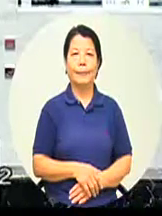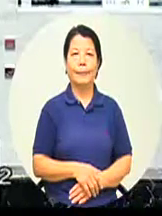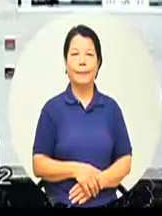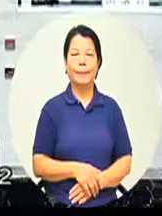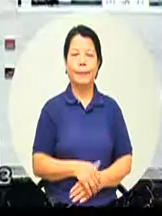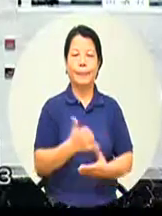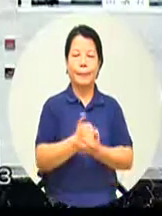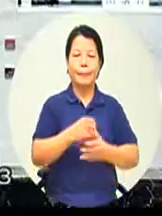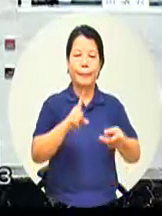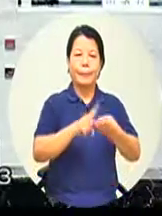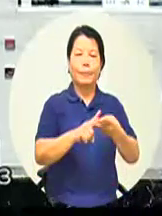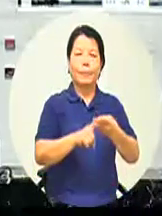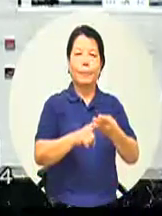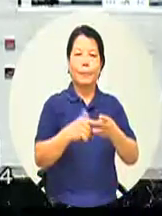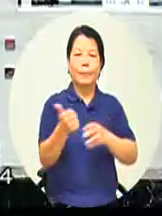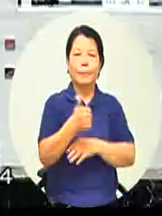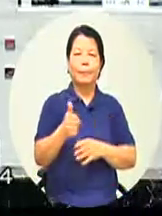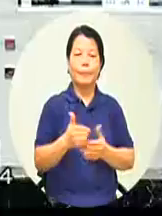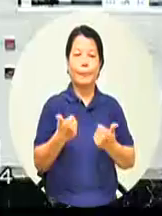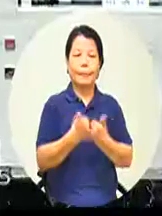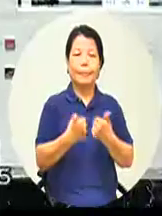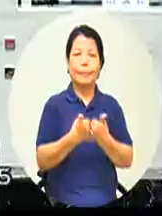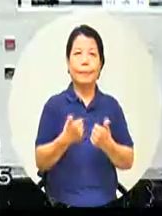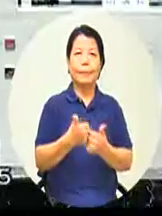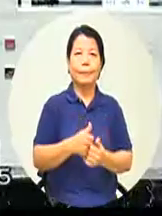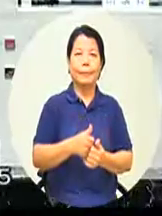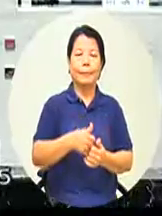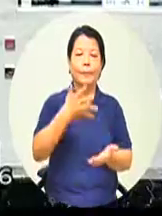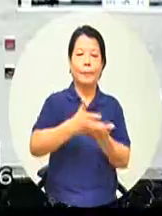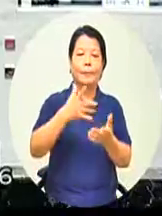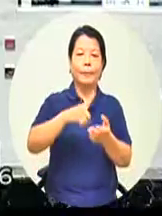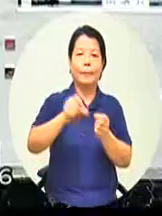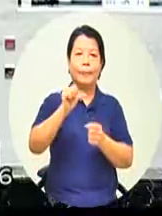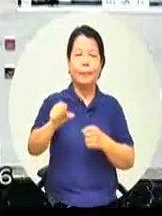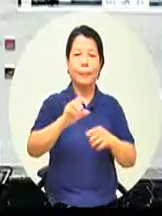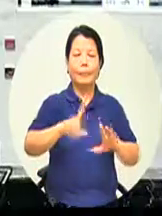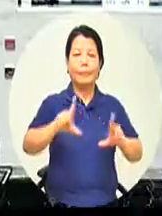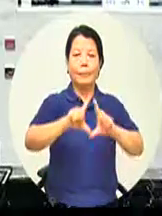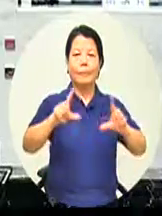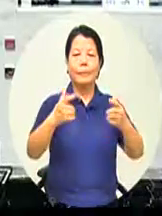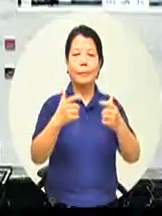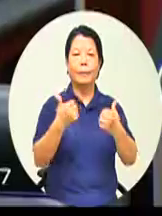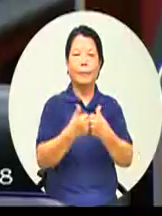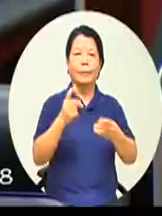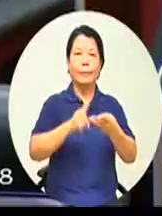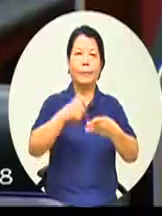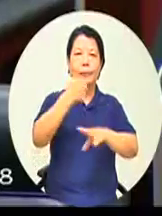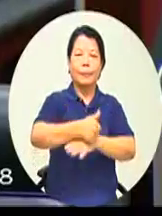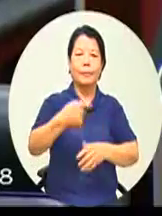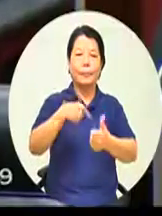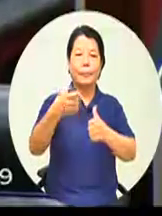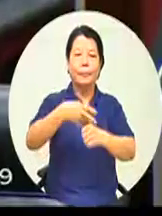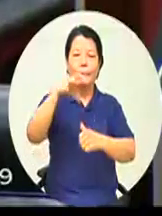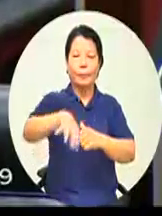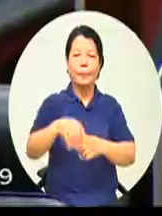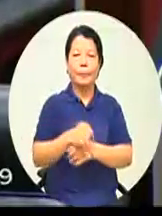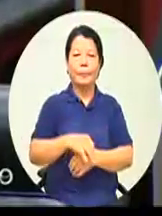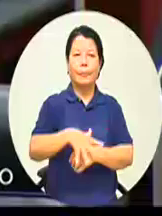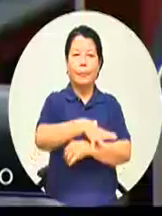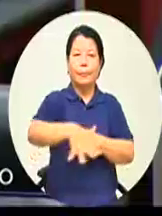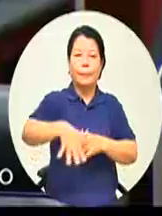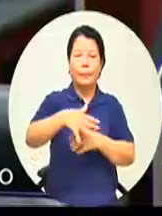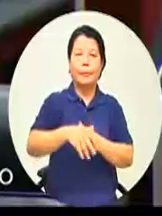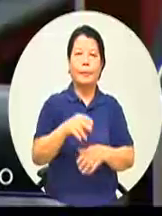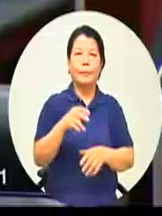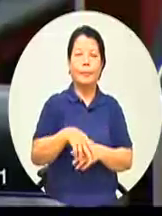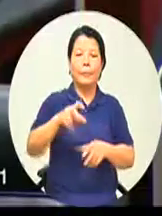请王耀玉王议员，时间是五分钟。 谢谢大会主席。教育部门各局处长哈，